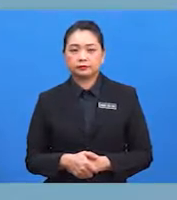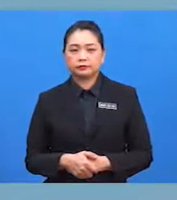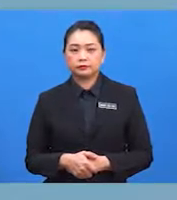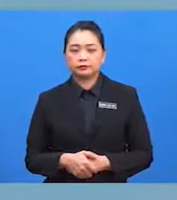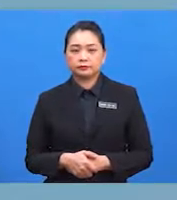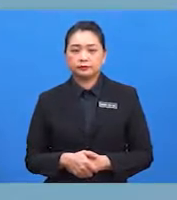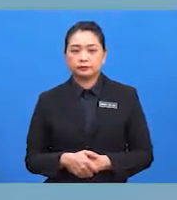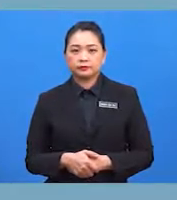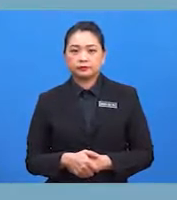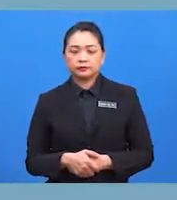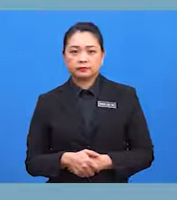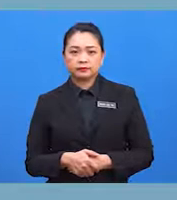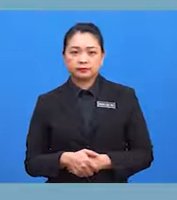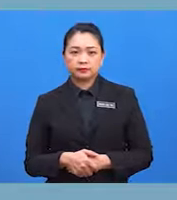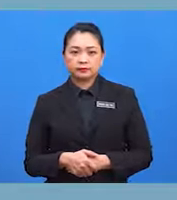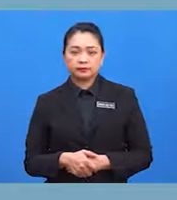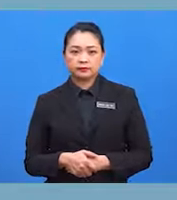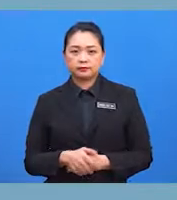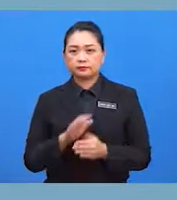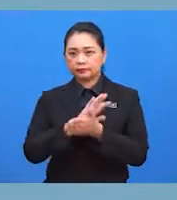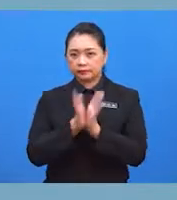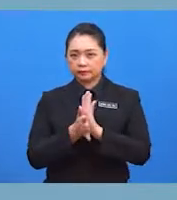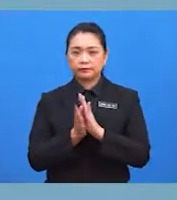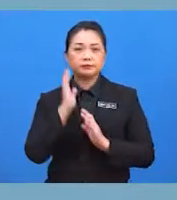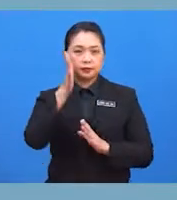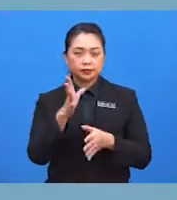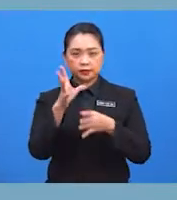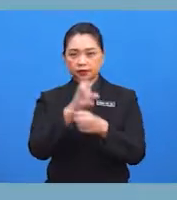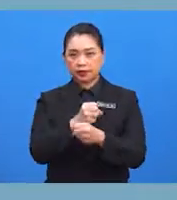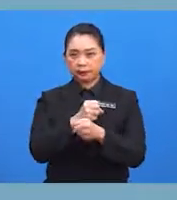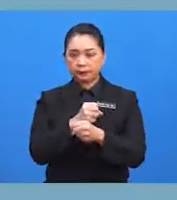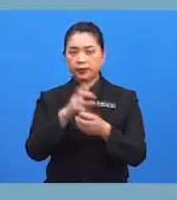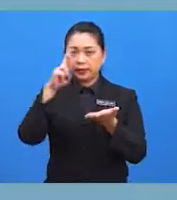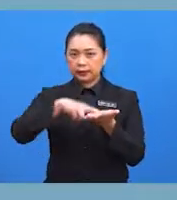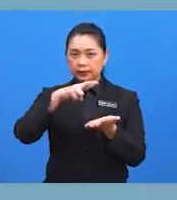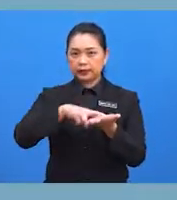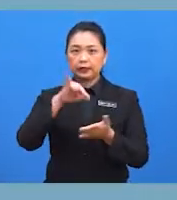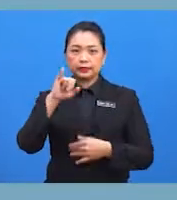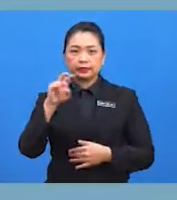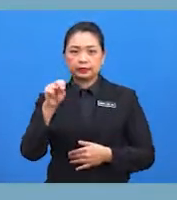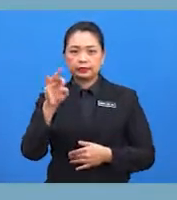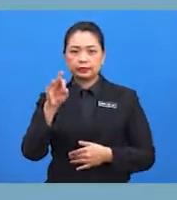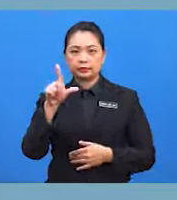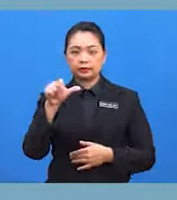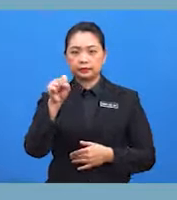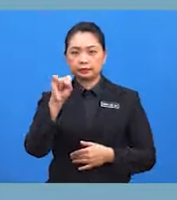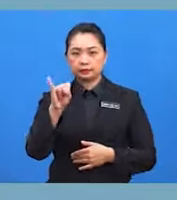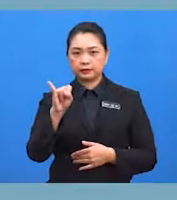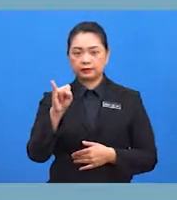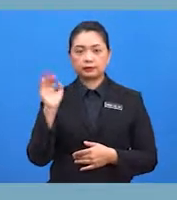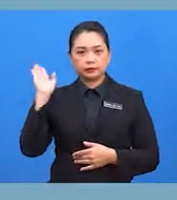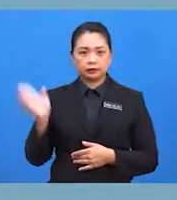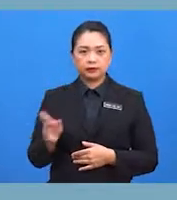100. Maka kadar inflasi negara tersebut pada tahun 2019 ialah